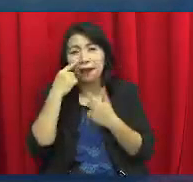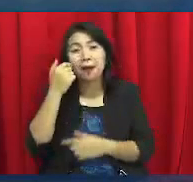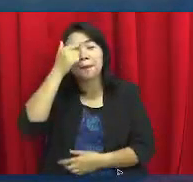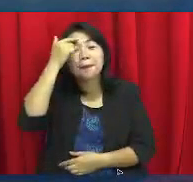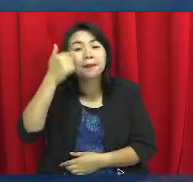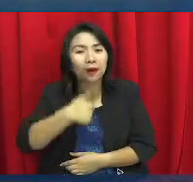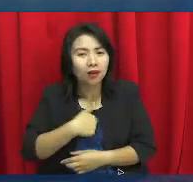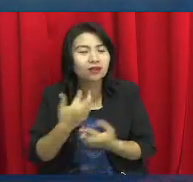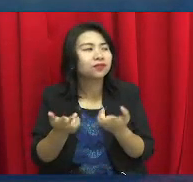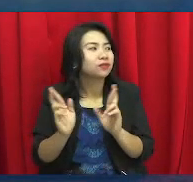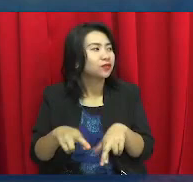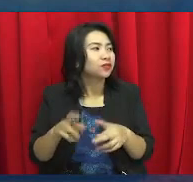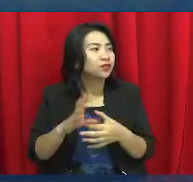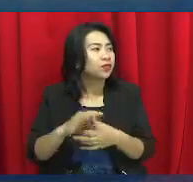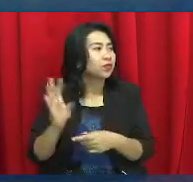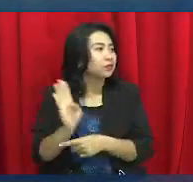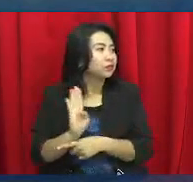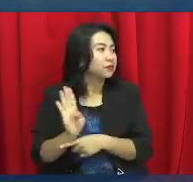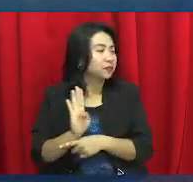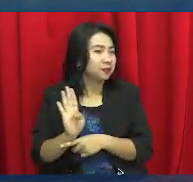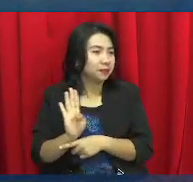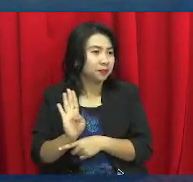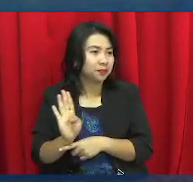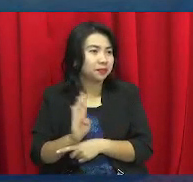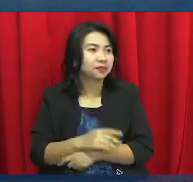balikatan eh. And